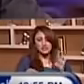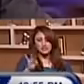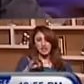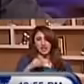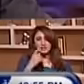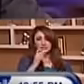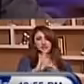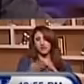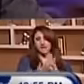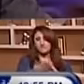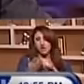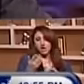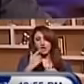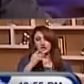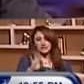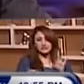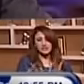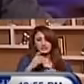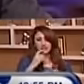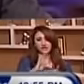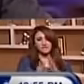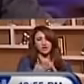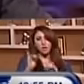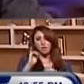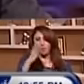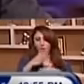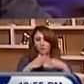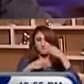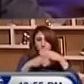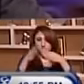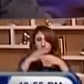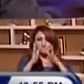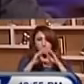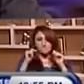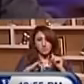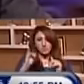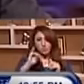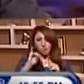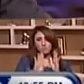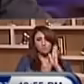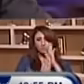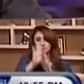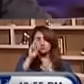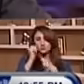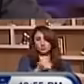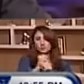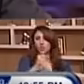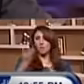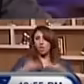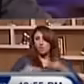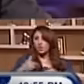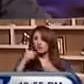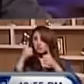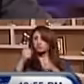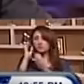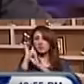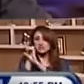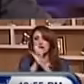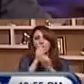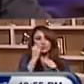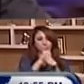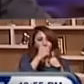ده، كفاية سياسة ونتجه لبناء شوية، نشوف انجازات الادارات والمديريات والوزارات، وبالذات وزارة